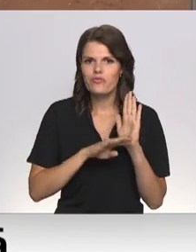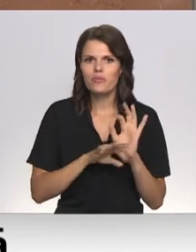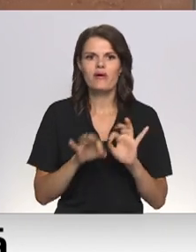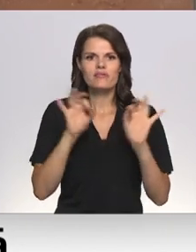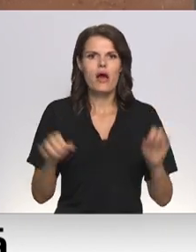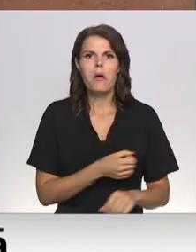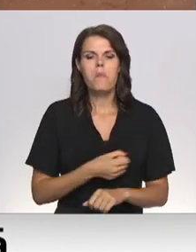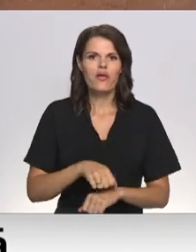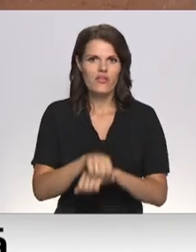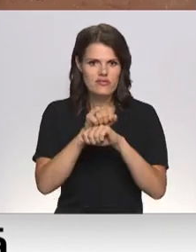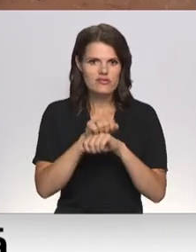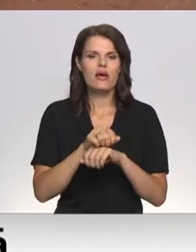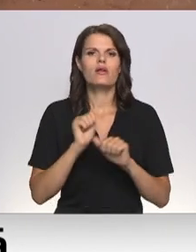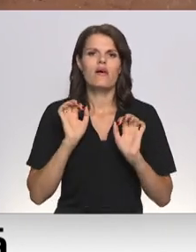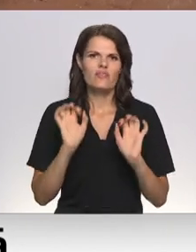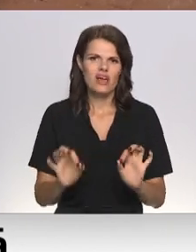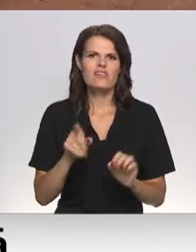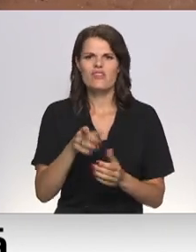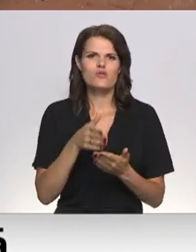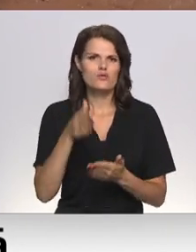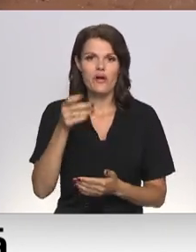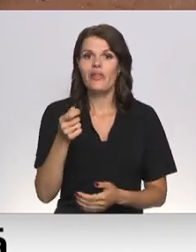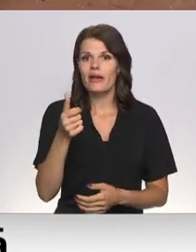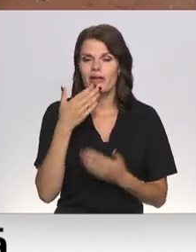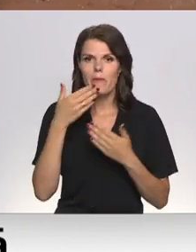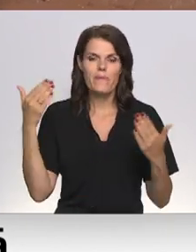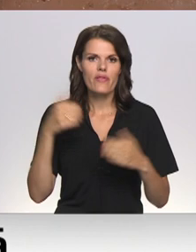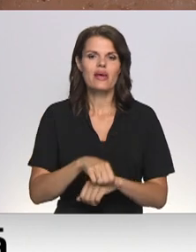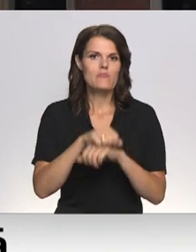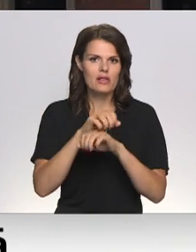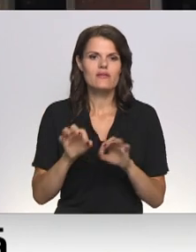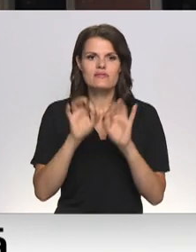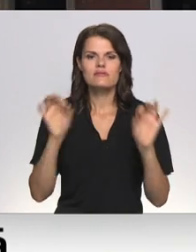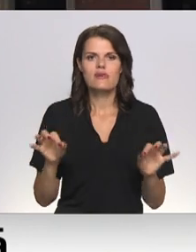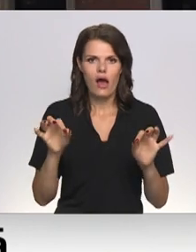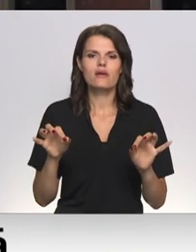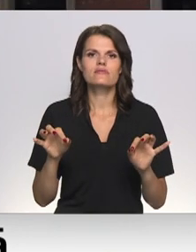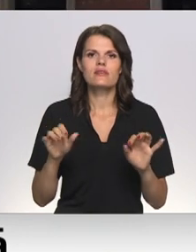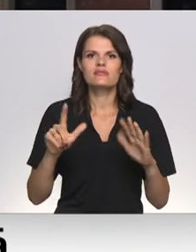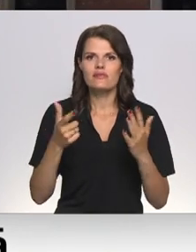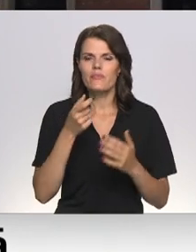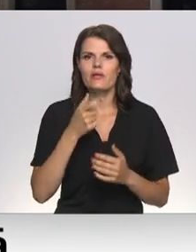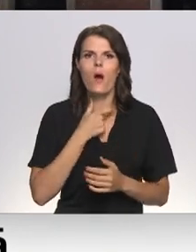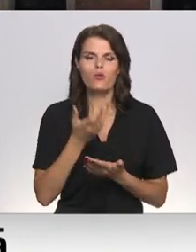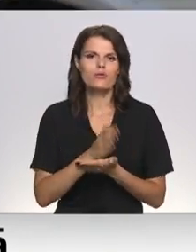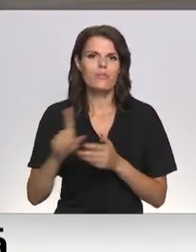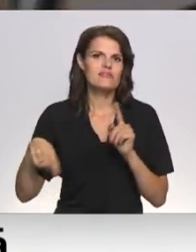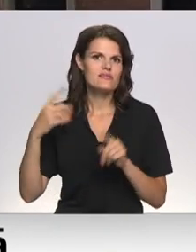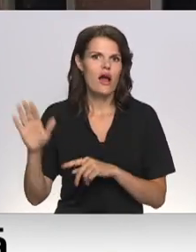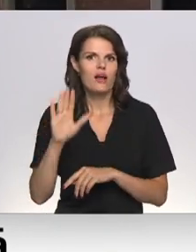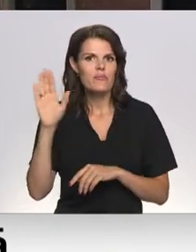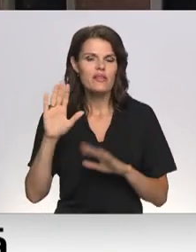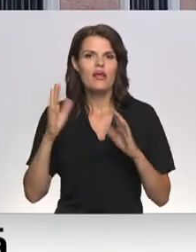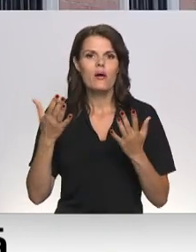uzsākti bada streiki. Tiesa gan tas notiekot reti. Pēdējais bada streiks uzsākts 7. Augustā un noslēdzies jau nākamajā dienā.